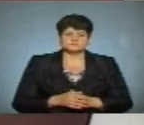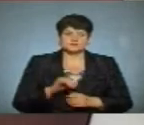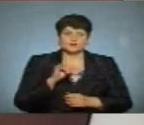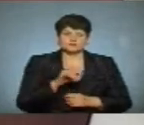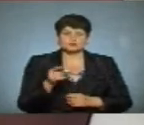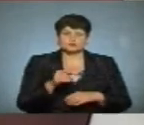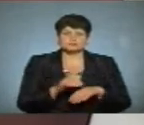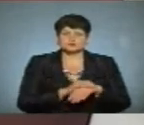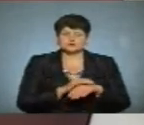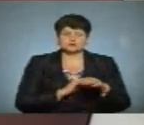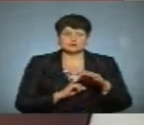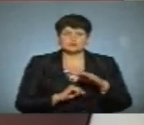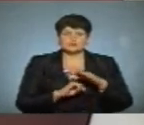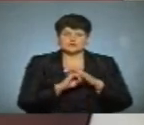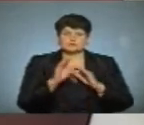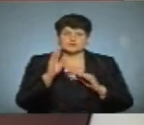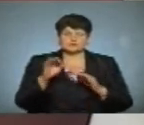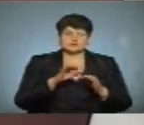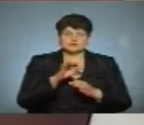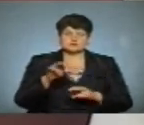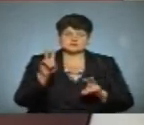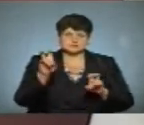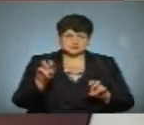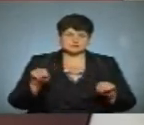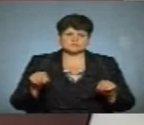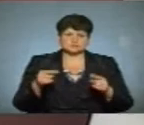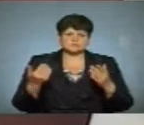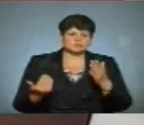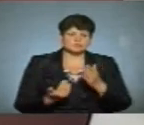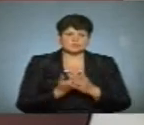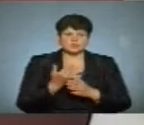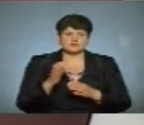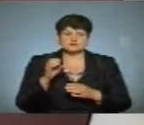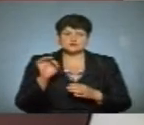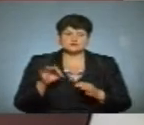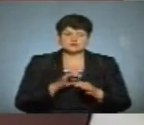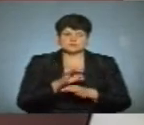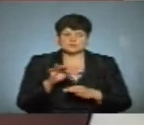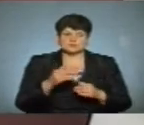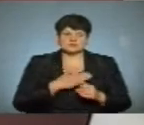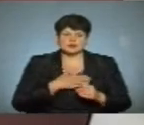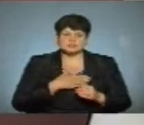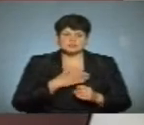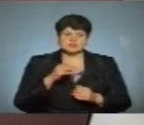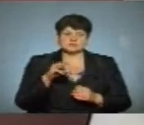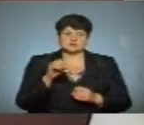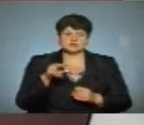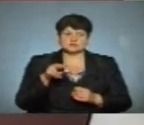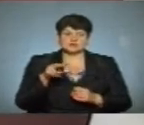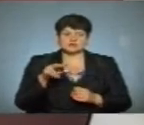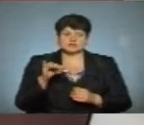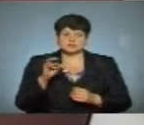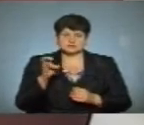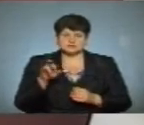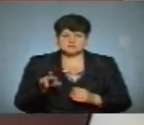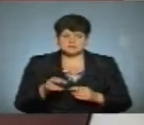Тернопільському благодійному фонді «Майбутнє сиріт» започаткували новий соціальний проєкт «Наша теплиця». Про цю ініціативу розповів голова цього